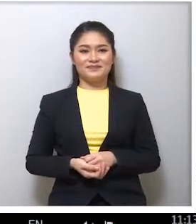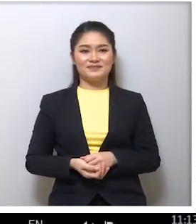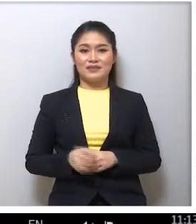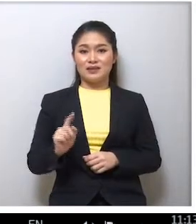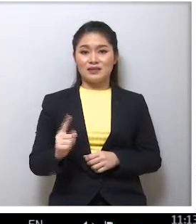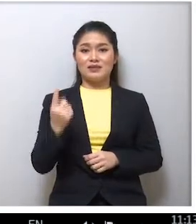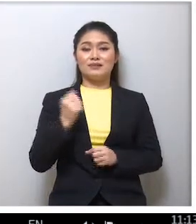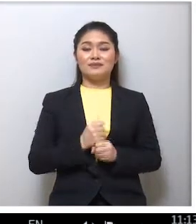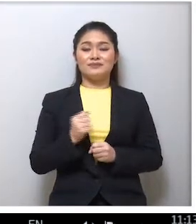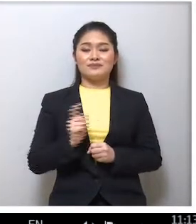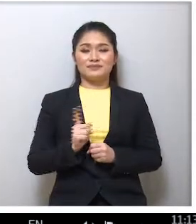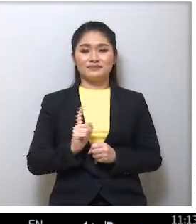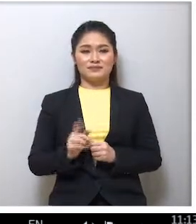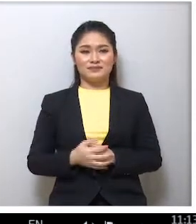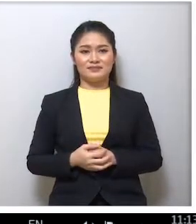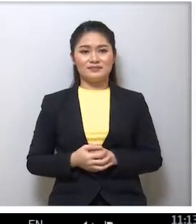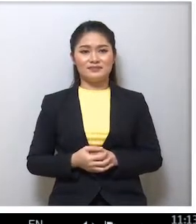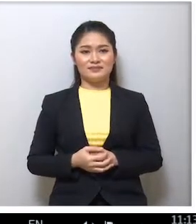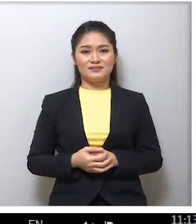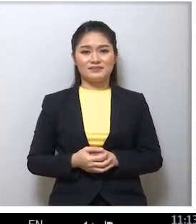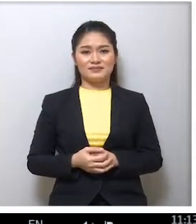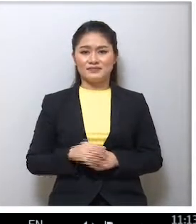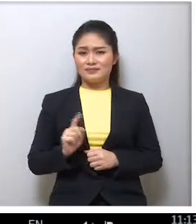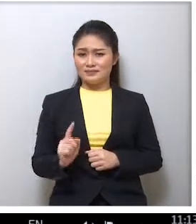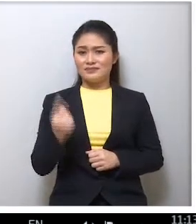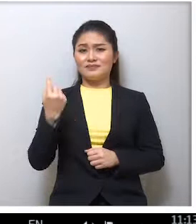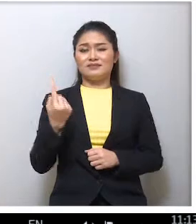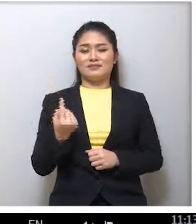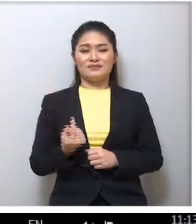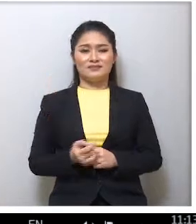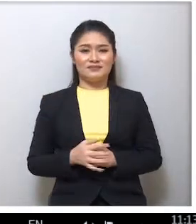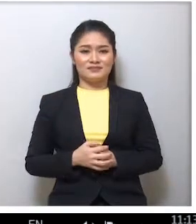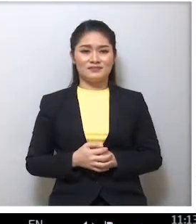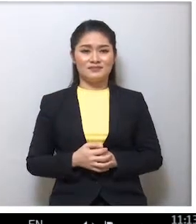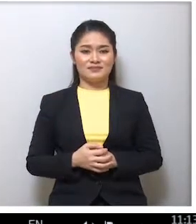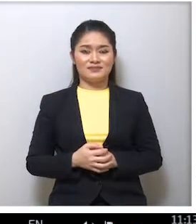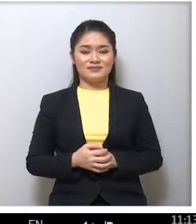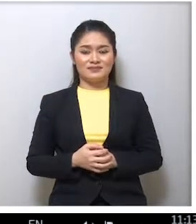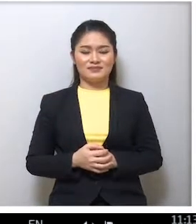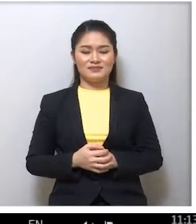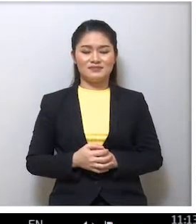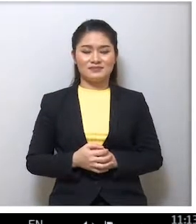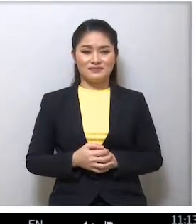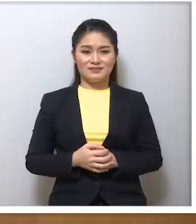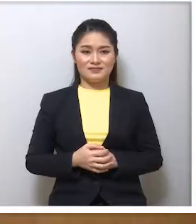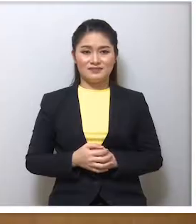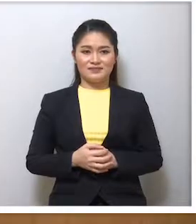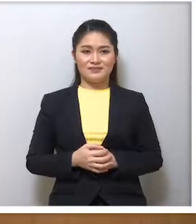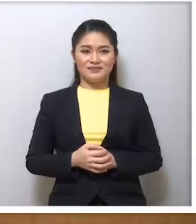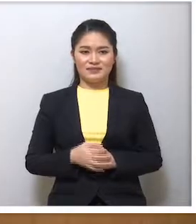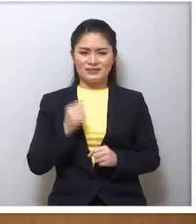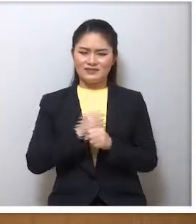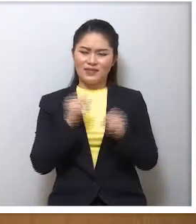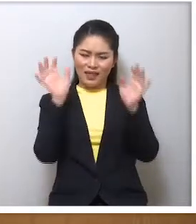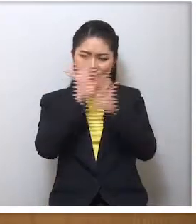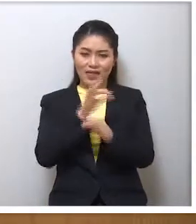ขั้นแรกเลยนะครับขั้นแรกเนี่ยเราจะต้องสร้างค